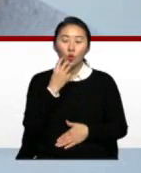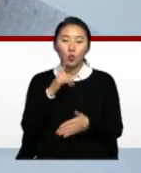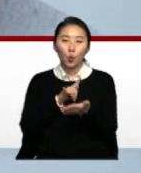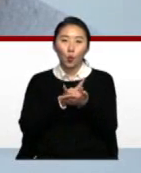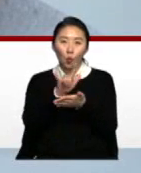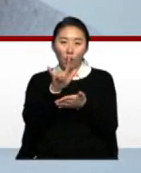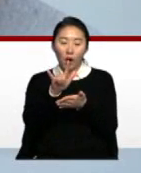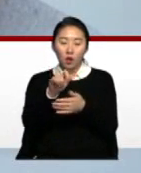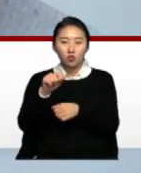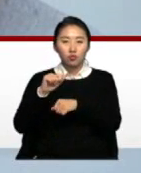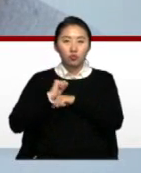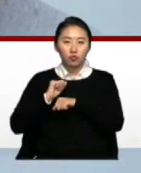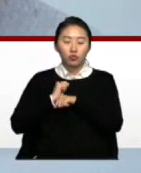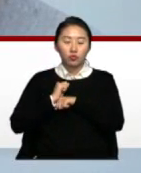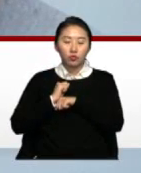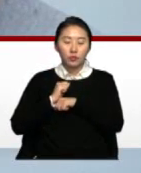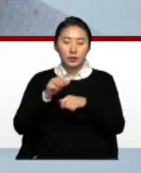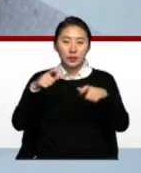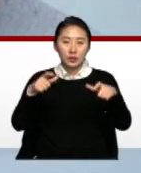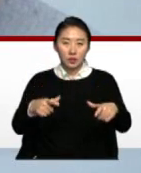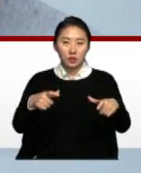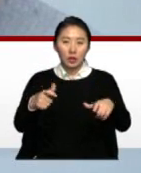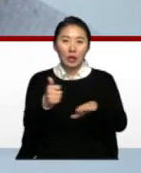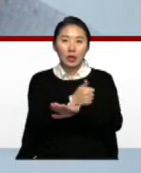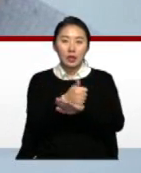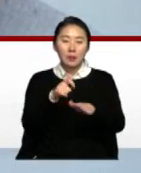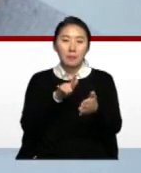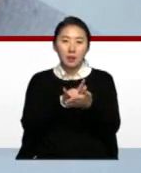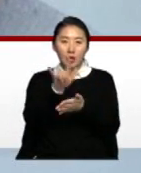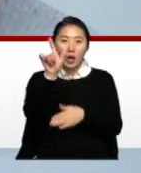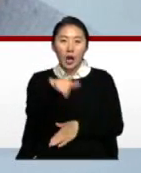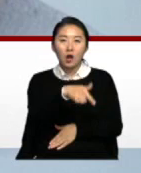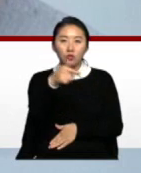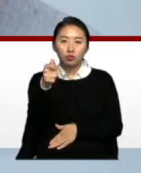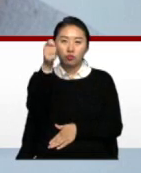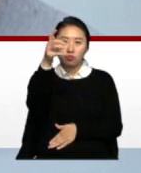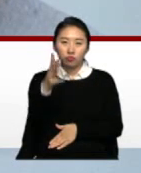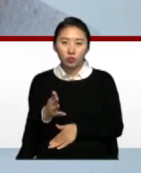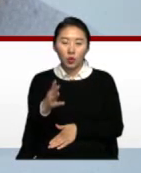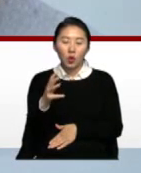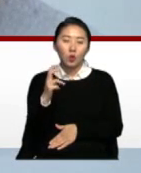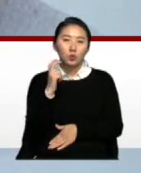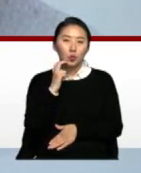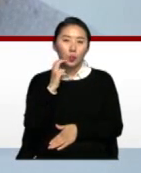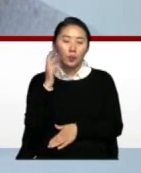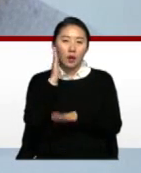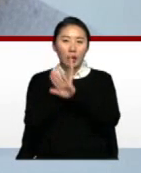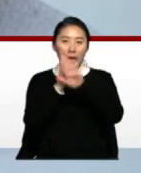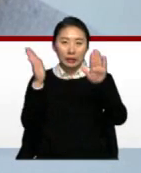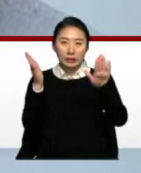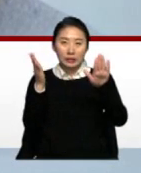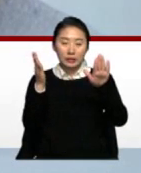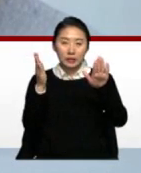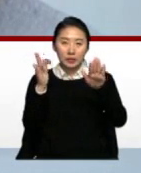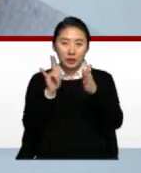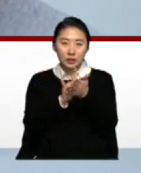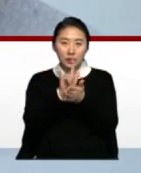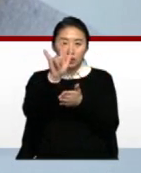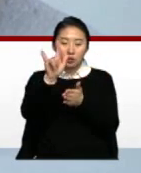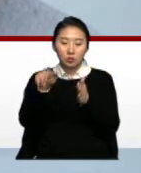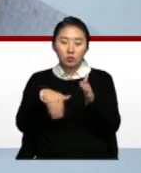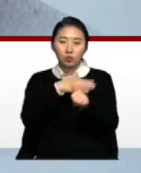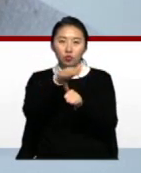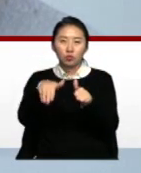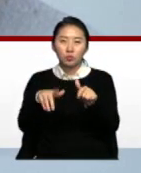서울공항은 공군기지죠. 이 서울공항을 오가는 비행기는 하루에도 수십 대씩 송파구 상공을 날아다니는데 일대